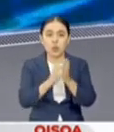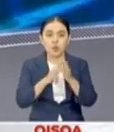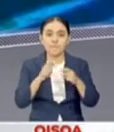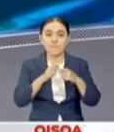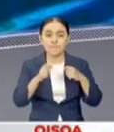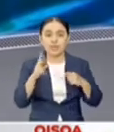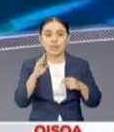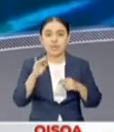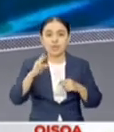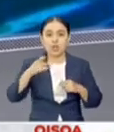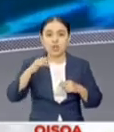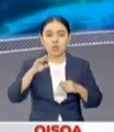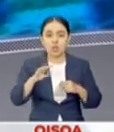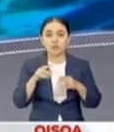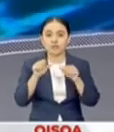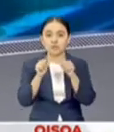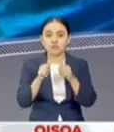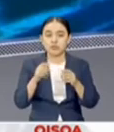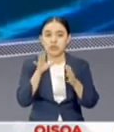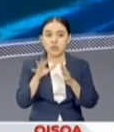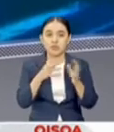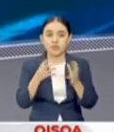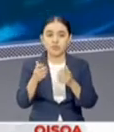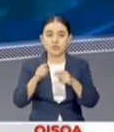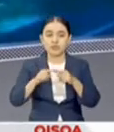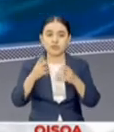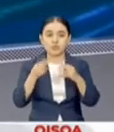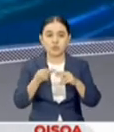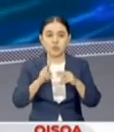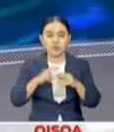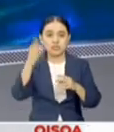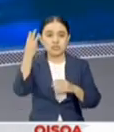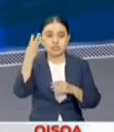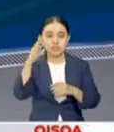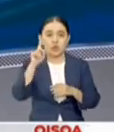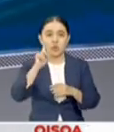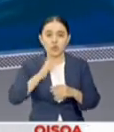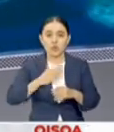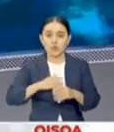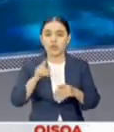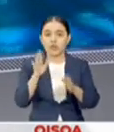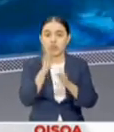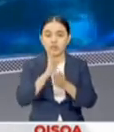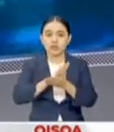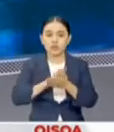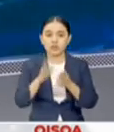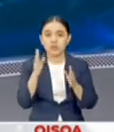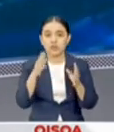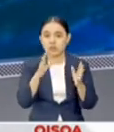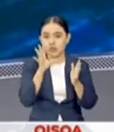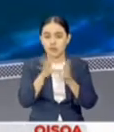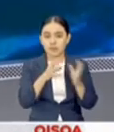18 metrli Qinglong rusumli elektrobusni qabul qilib oldi. Tez kunlarda ushbu zamonaviy, qulay va ekologik toza